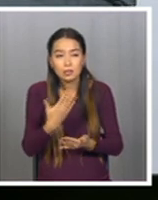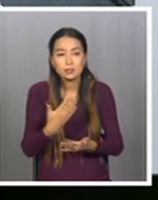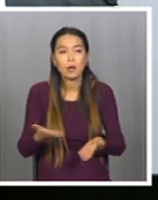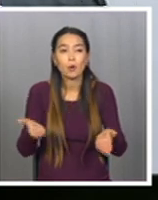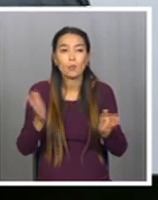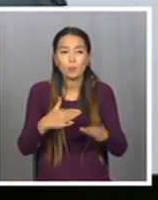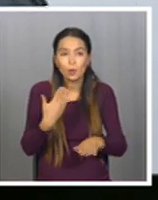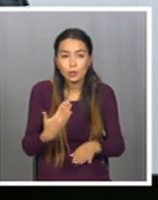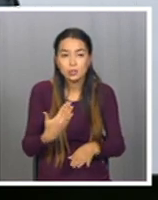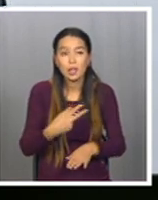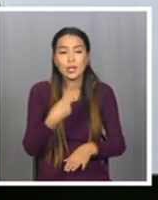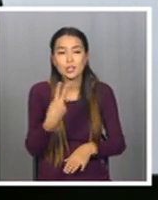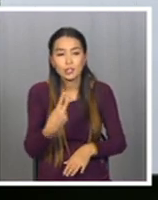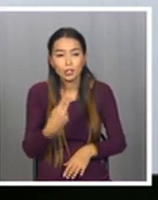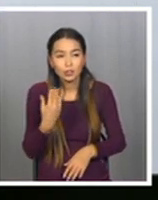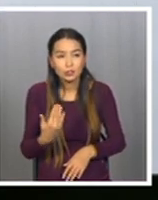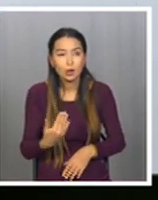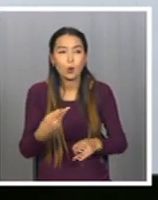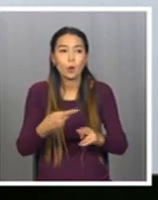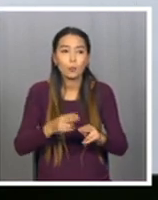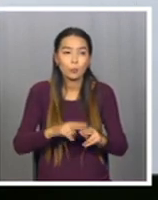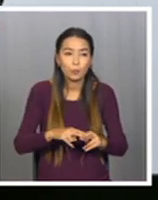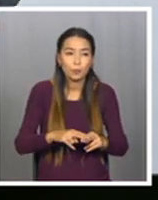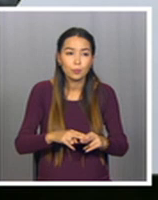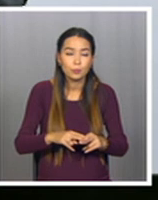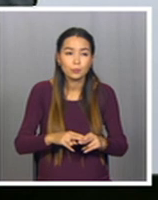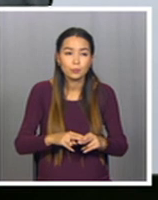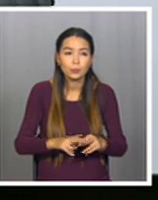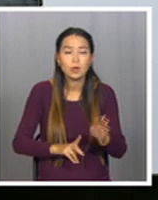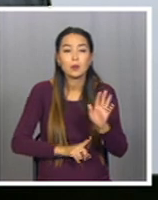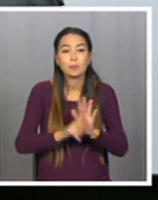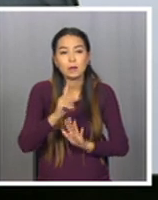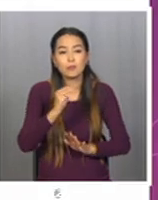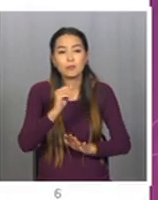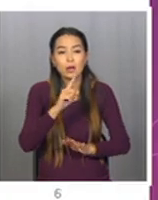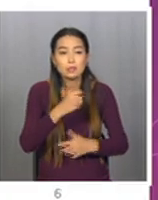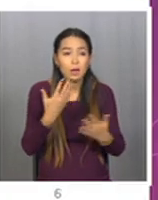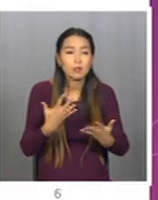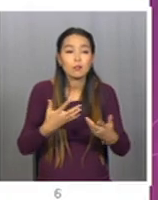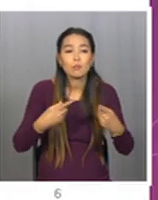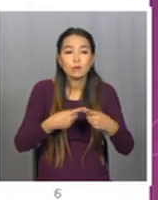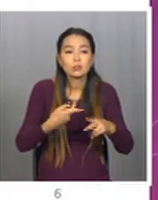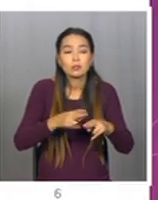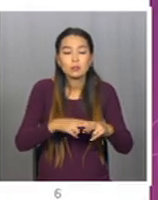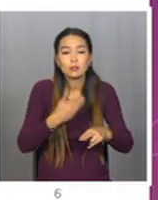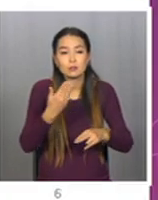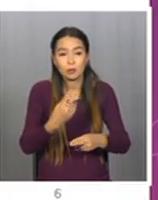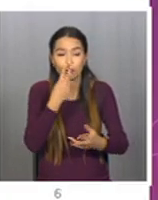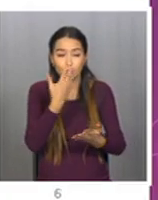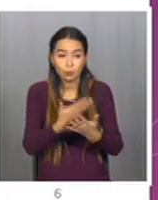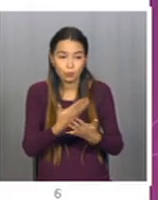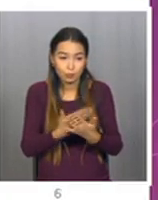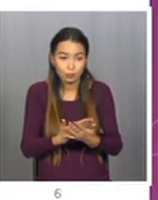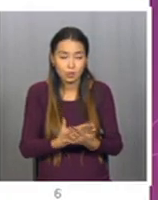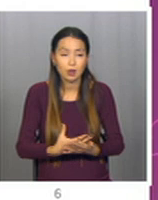үшін, екіншіден оның жағы бастапқы фазамен қандай бұрышқа ығысатынын көрсету үшін